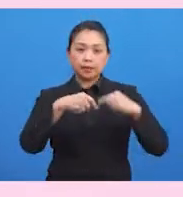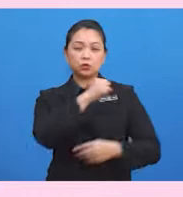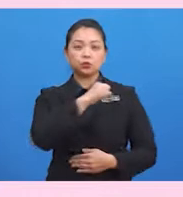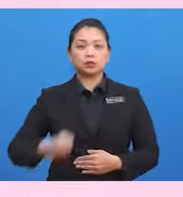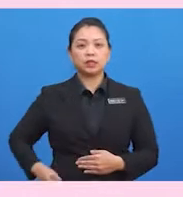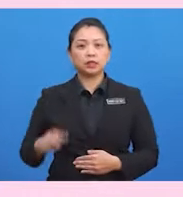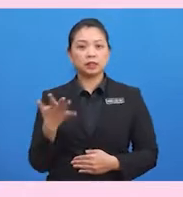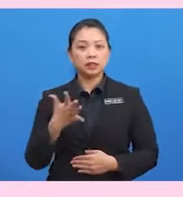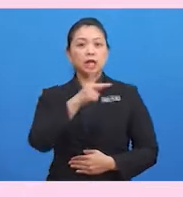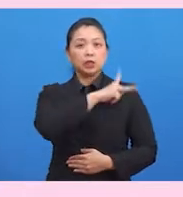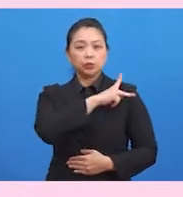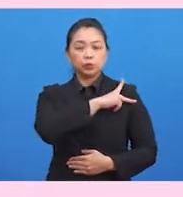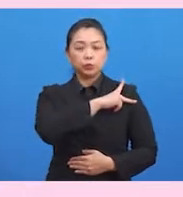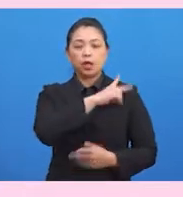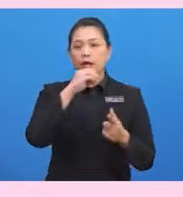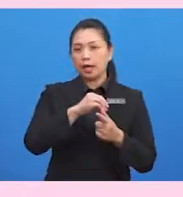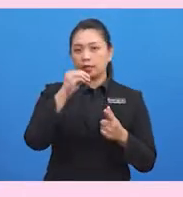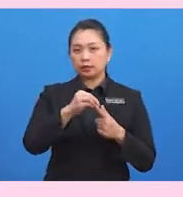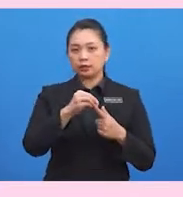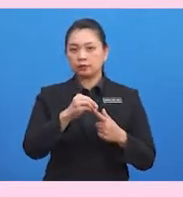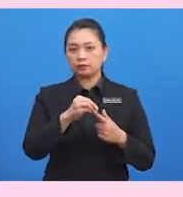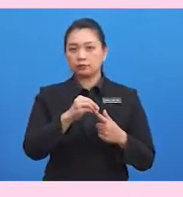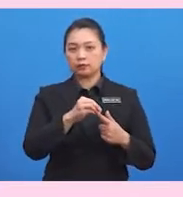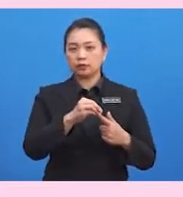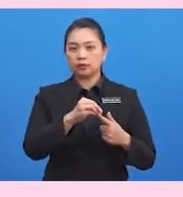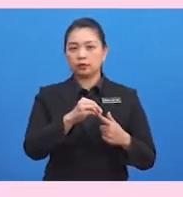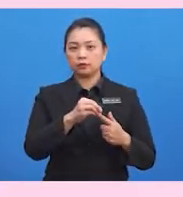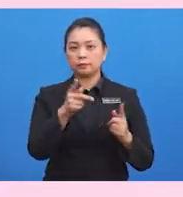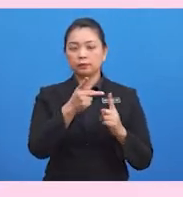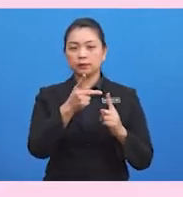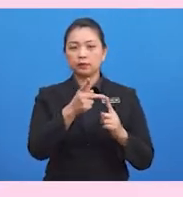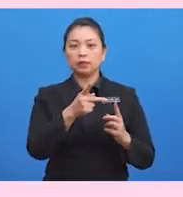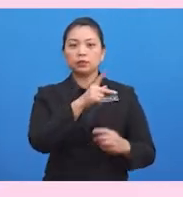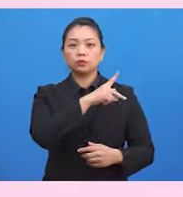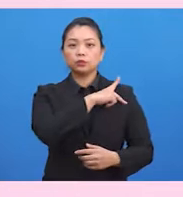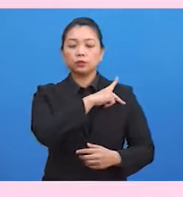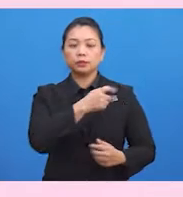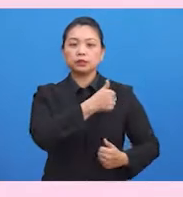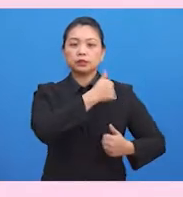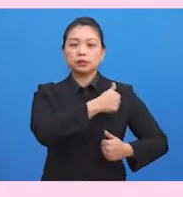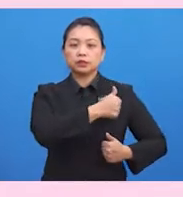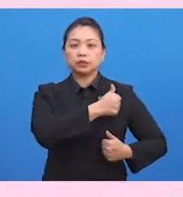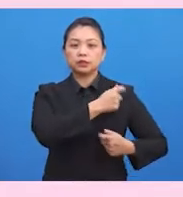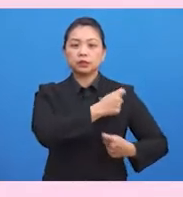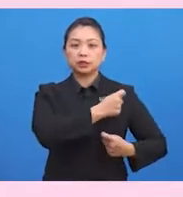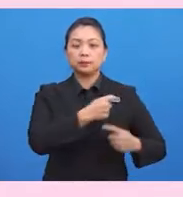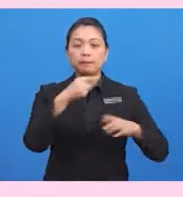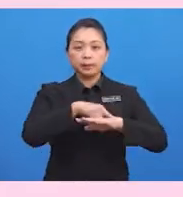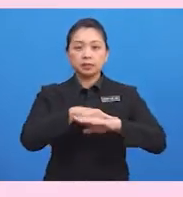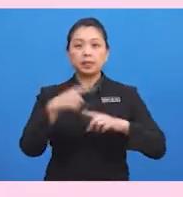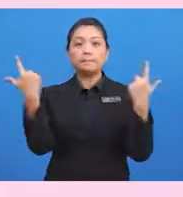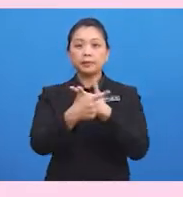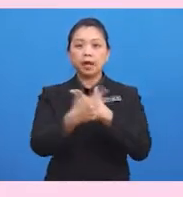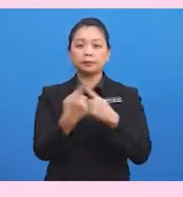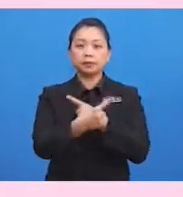Selain itu ketua game sama ada dirahat atau di laut bendahara dinas ke digunakan kau semua